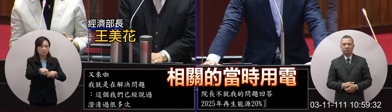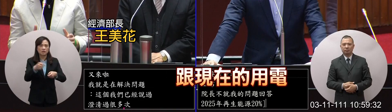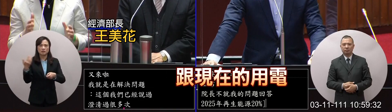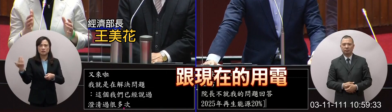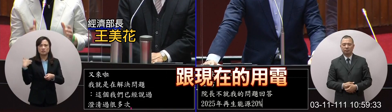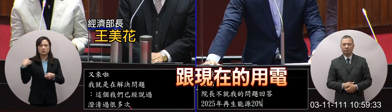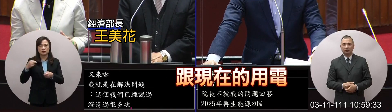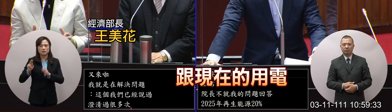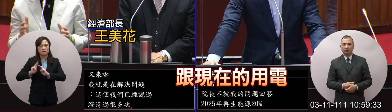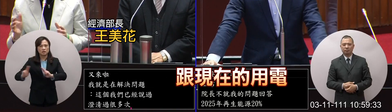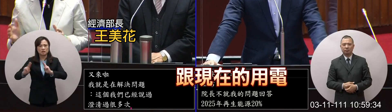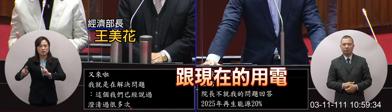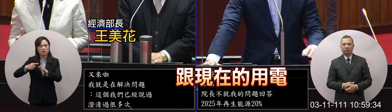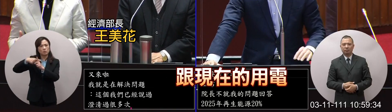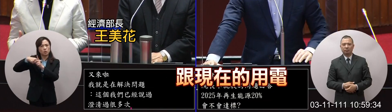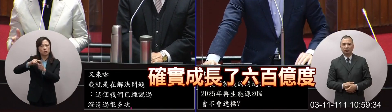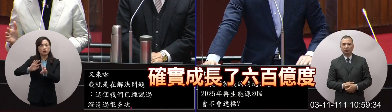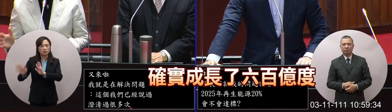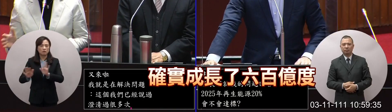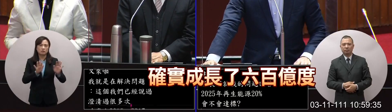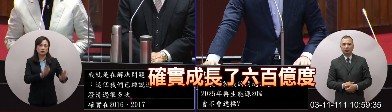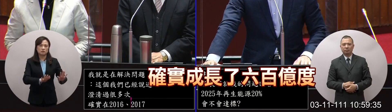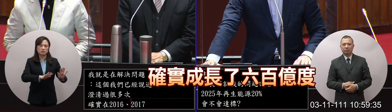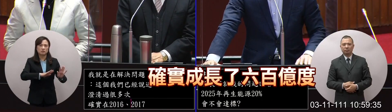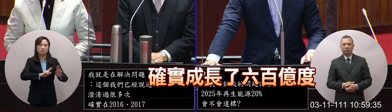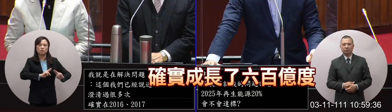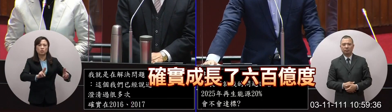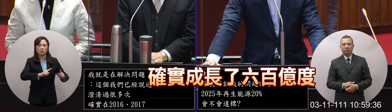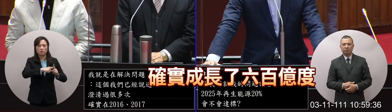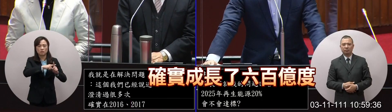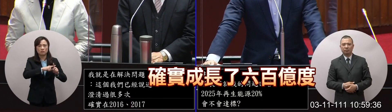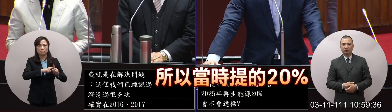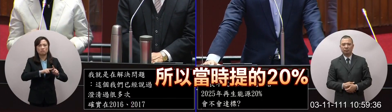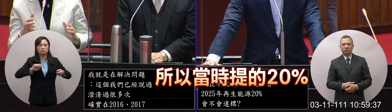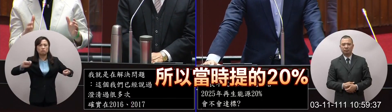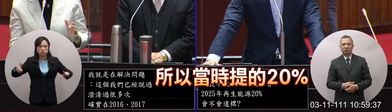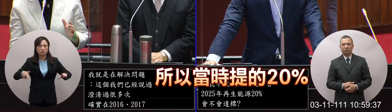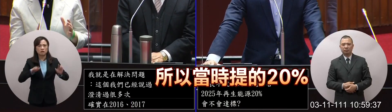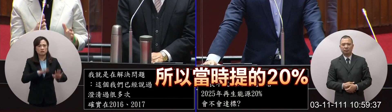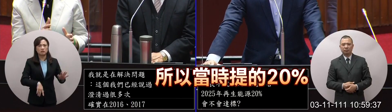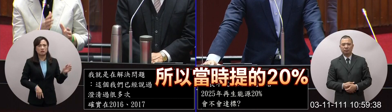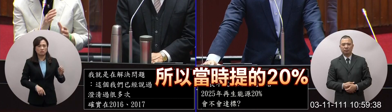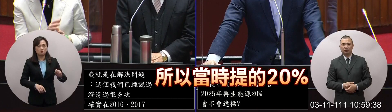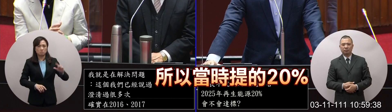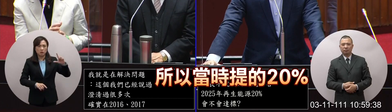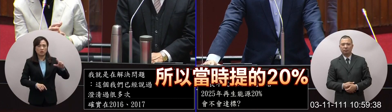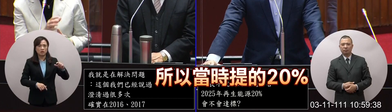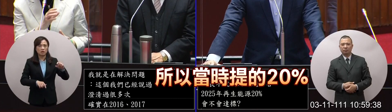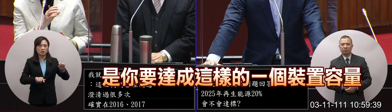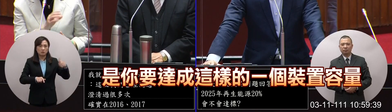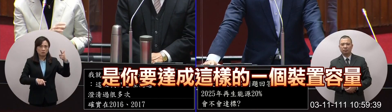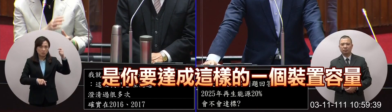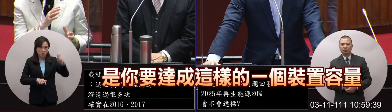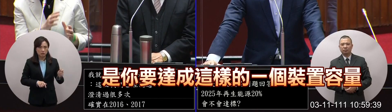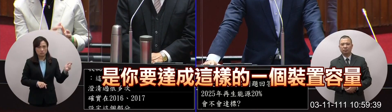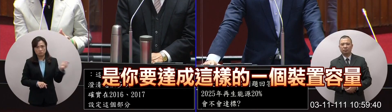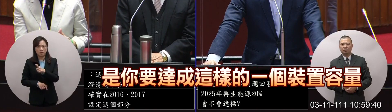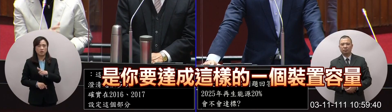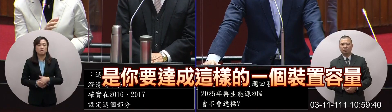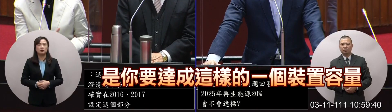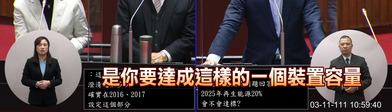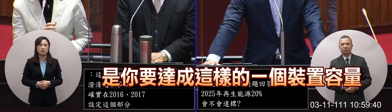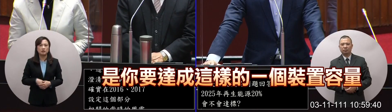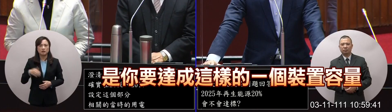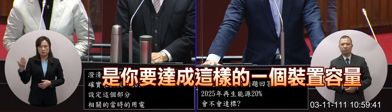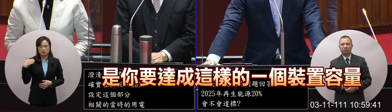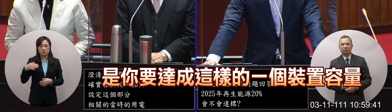电跟现在的用电确实成长了600亿度，所以当时提的20%是你要达